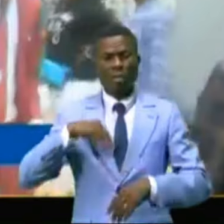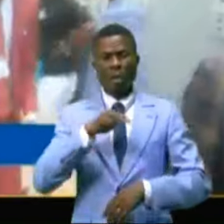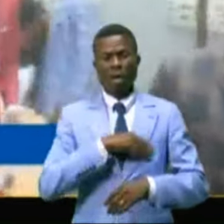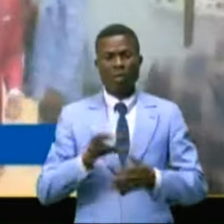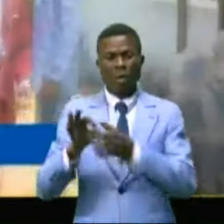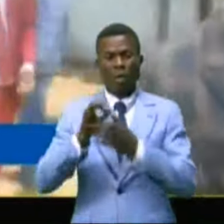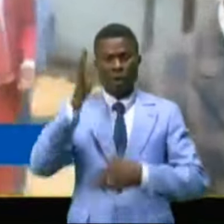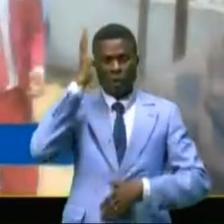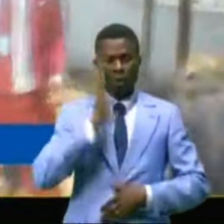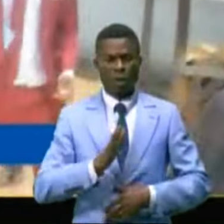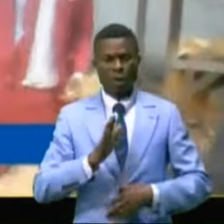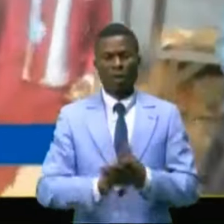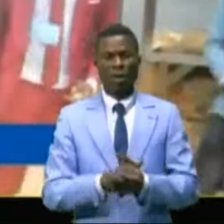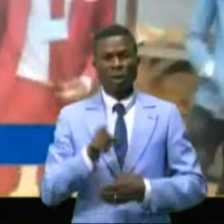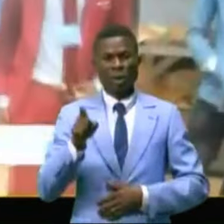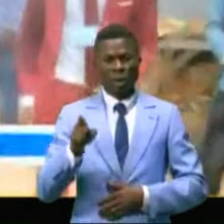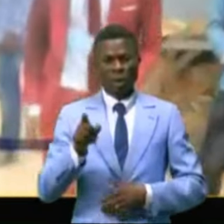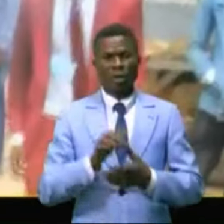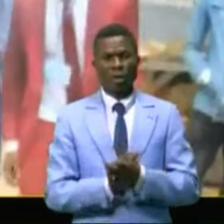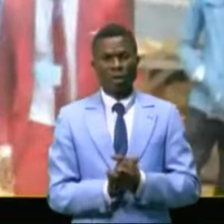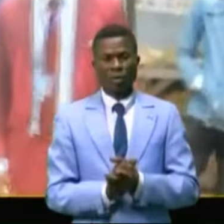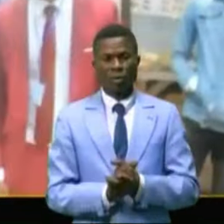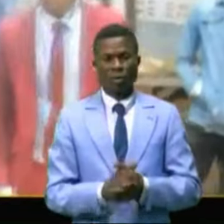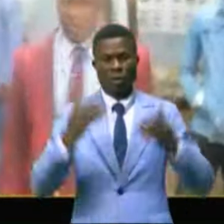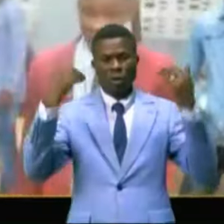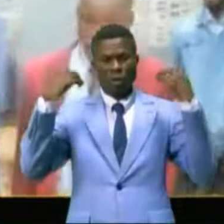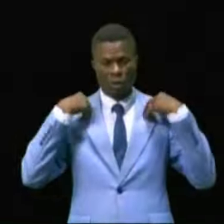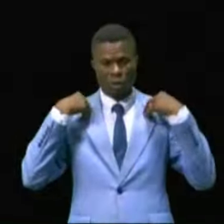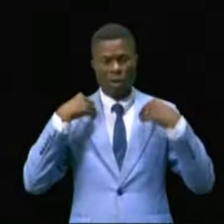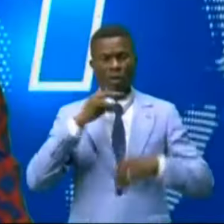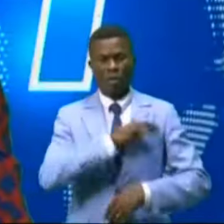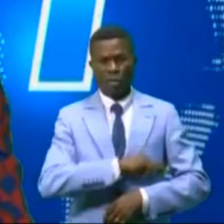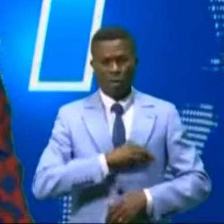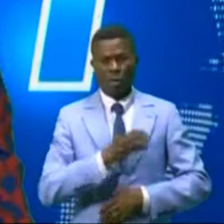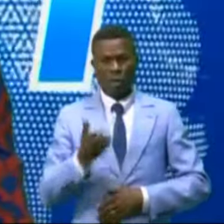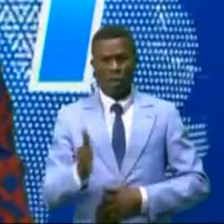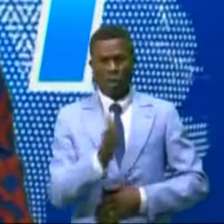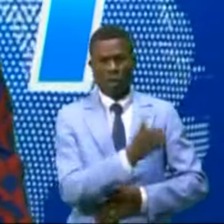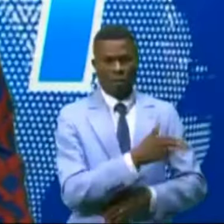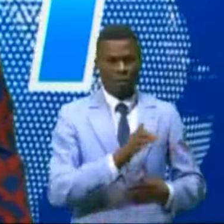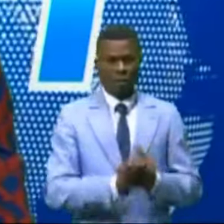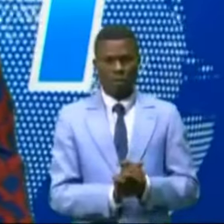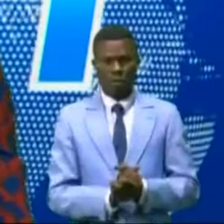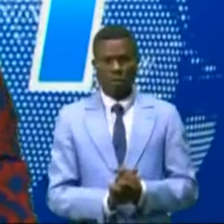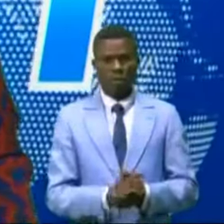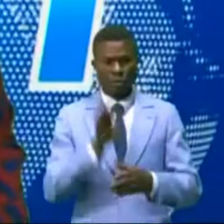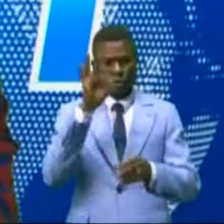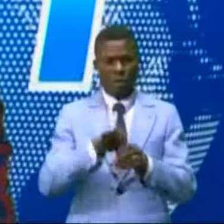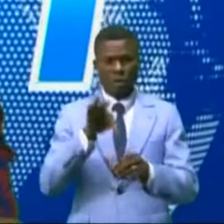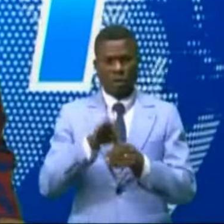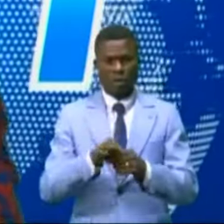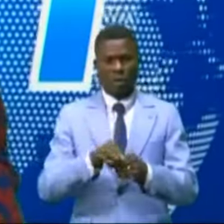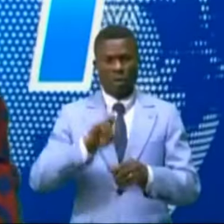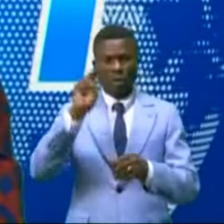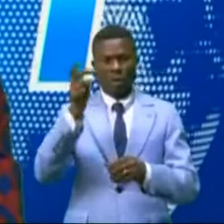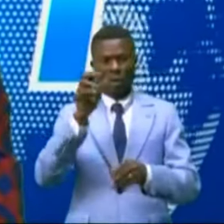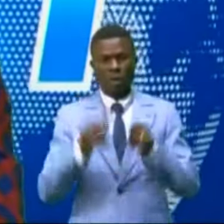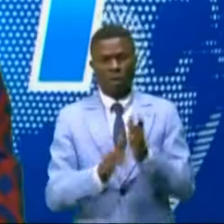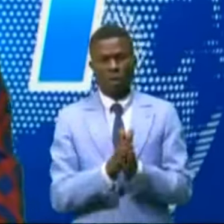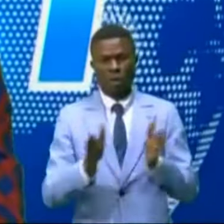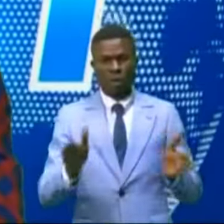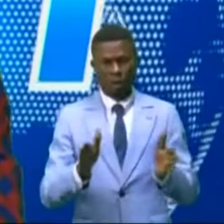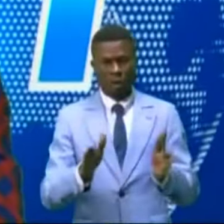l'honorable Justin ddé kodoro et l'autorité morale élu récemment au poste de 2e secrétaire